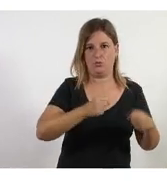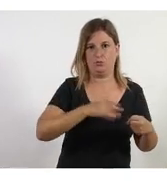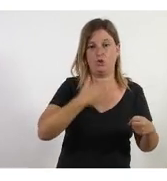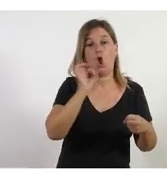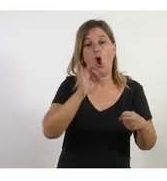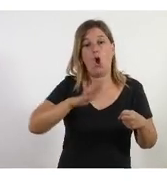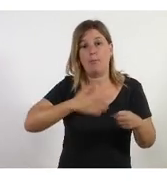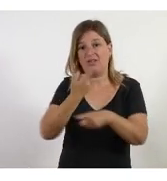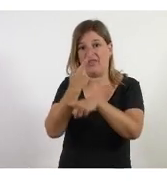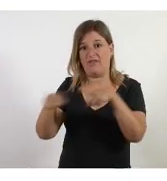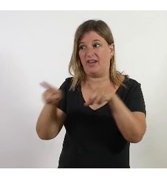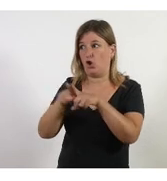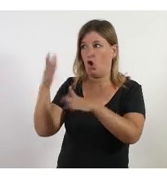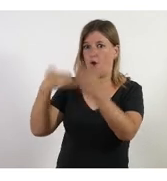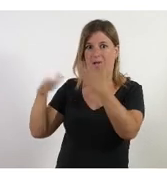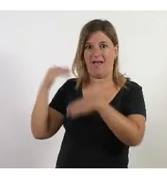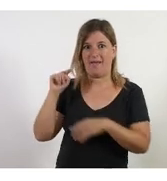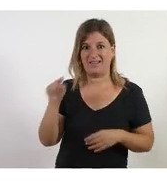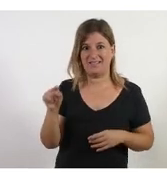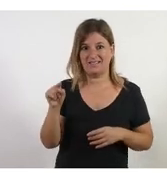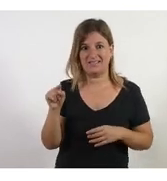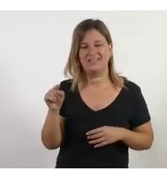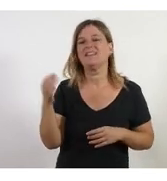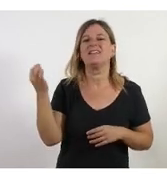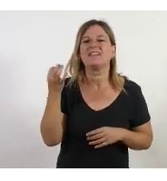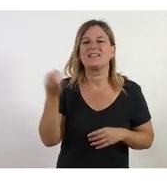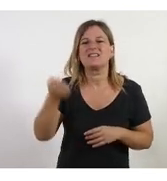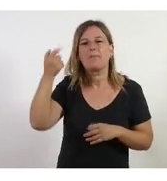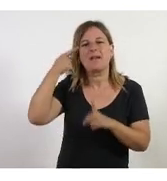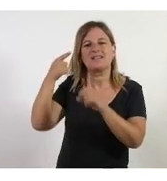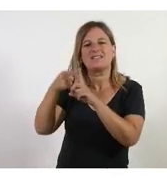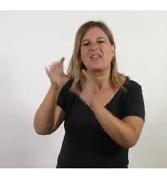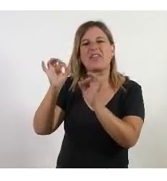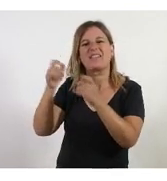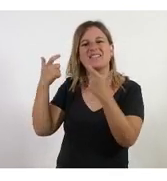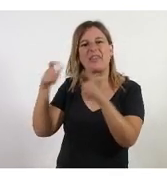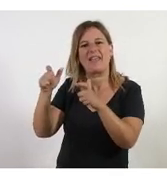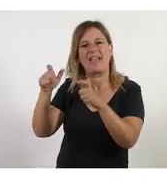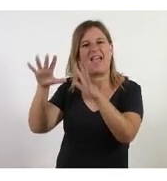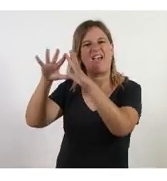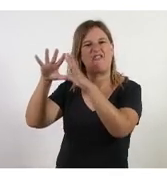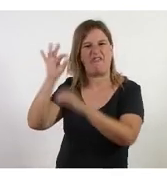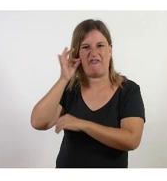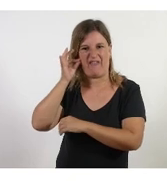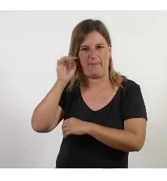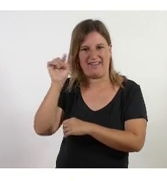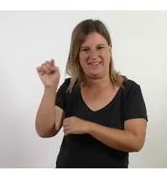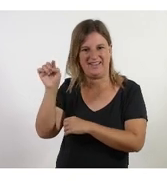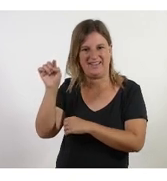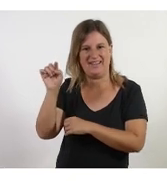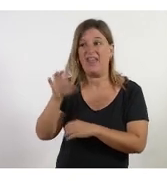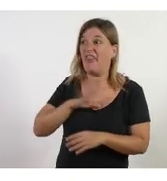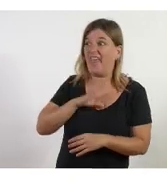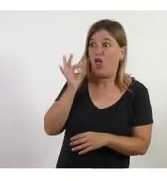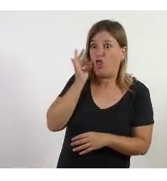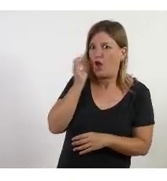abans. Com ho fèiem abans, que és més des de lo femení, que no és com des de